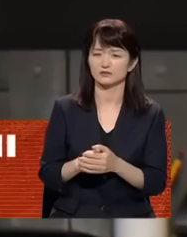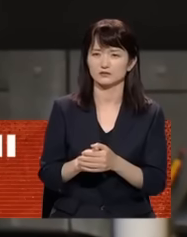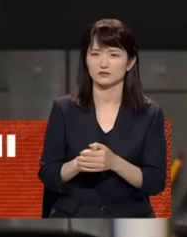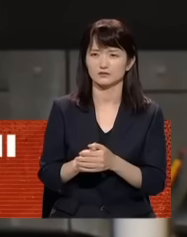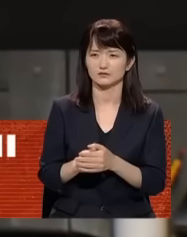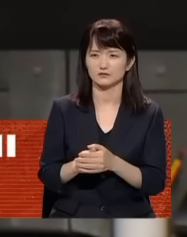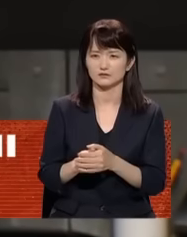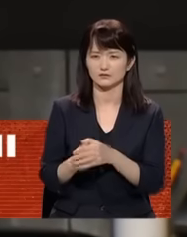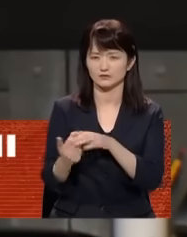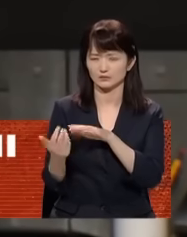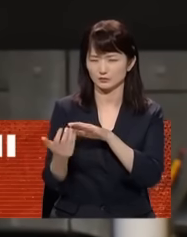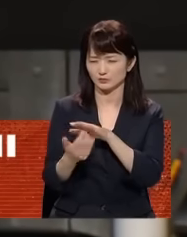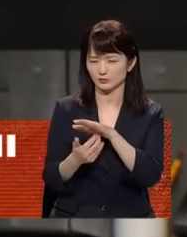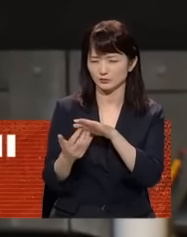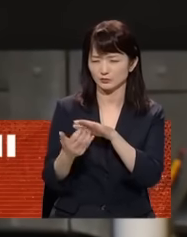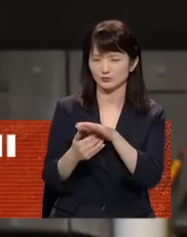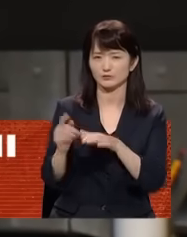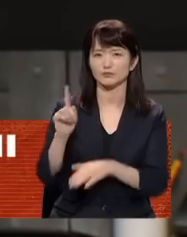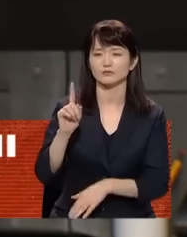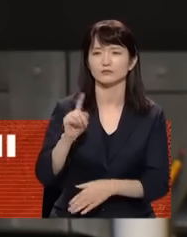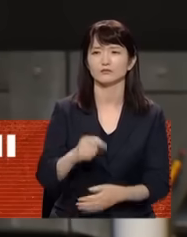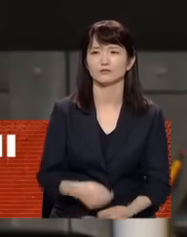교묘해지기 시작했다는 뭐